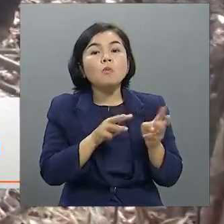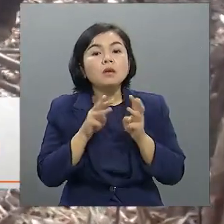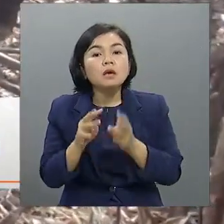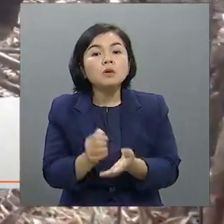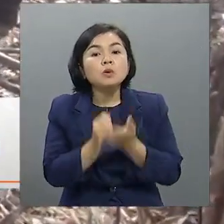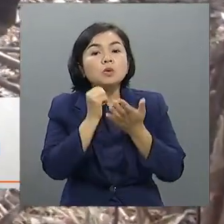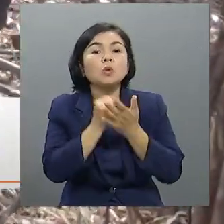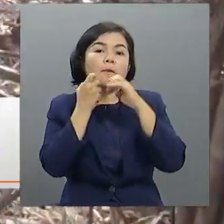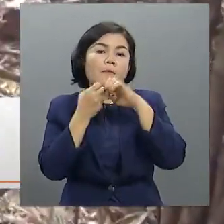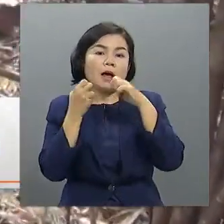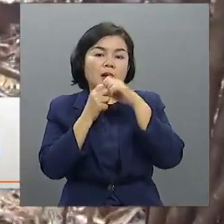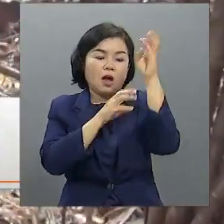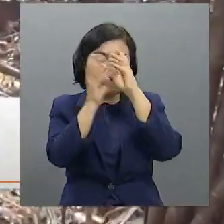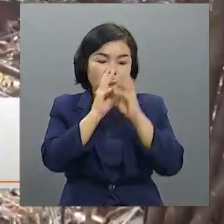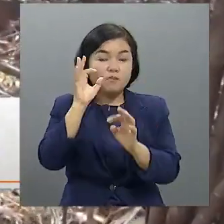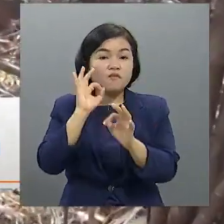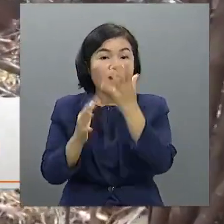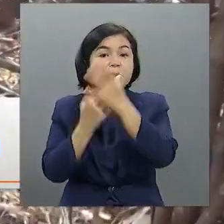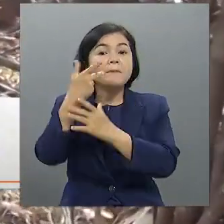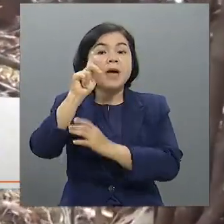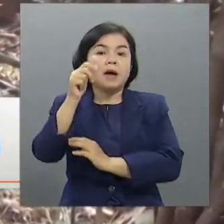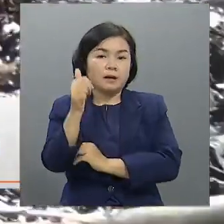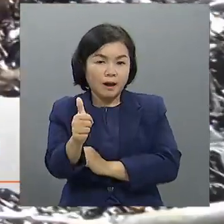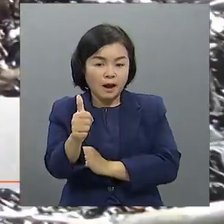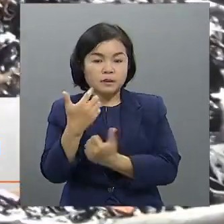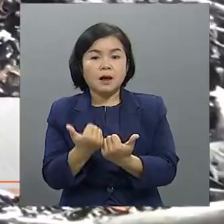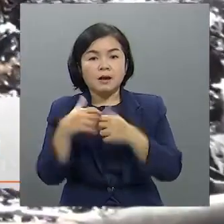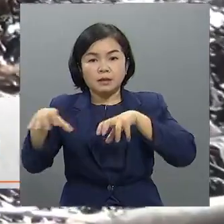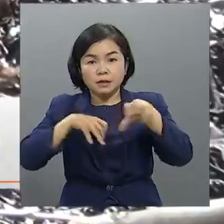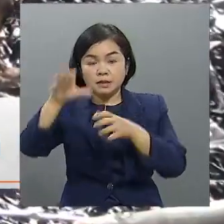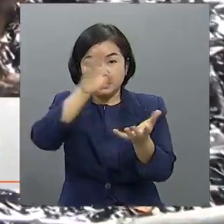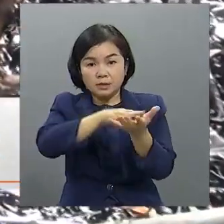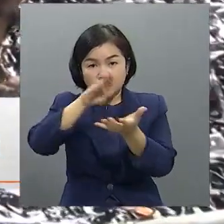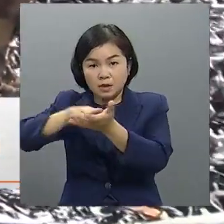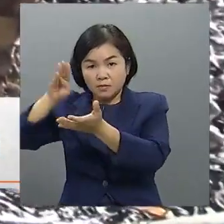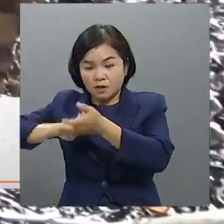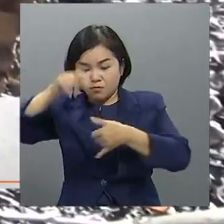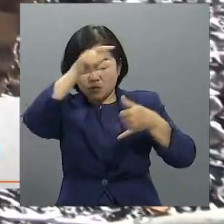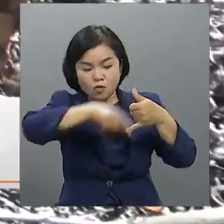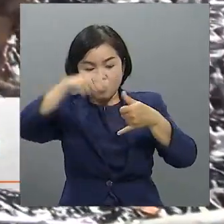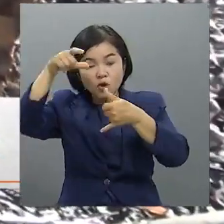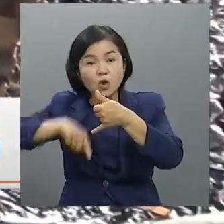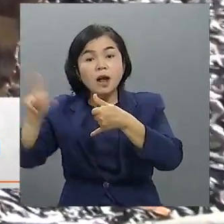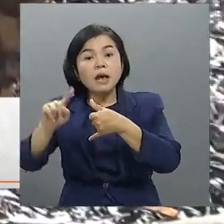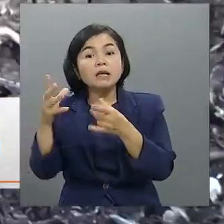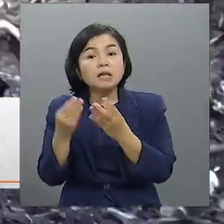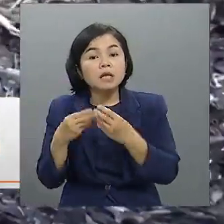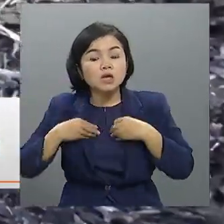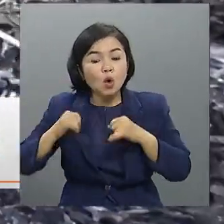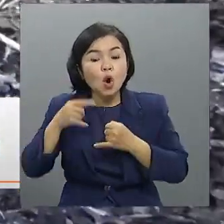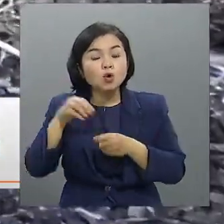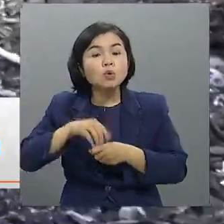าไฟป่าลงได้เหมือนกันค่ะ ซึ่งการจัดทำทะเบียนประวัติการใช้ที่ดินรายแปลงนอกจากจะช่วยลดปัญหาไฟป่าแล้วครับ